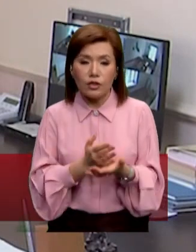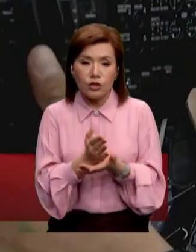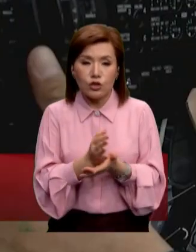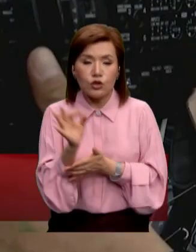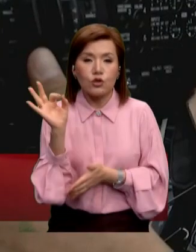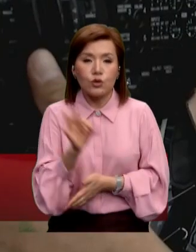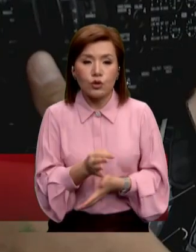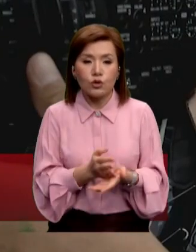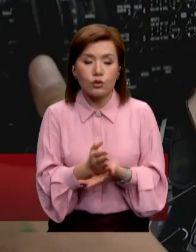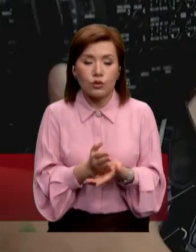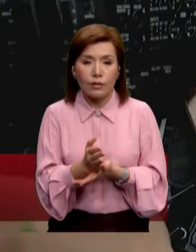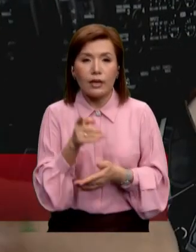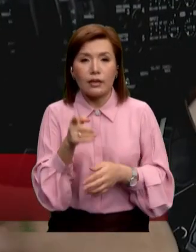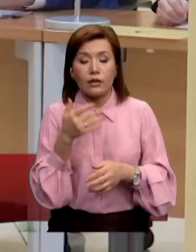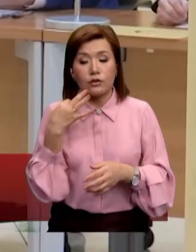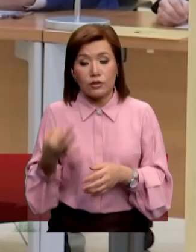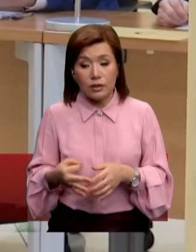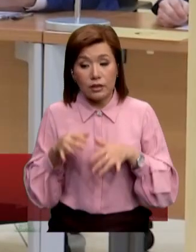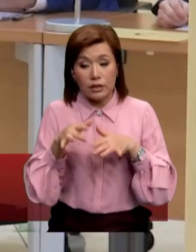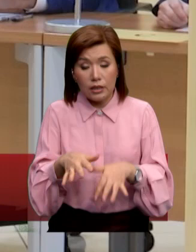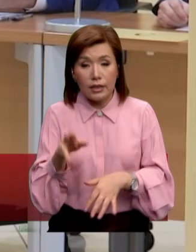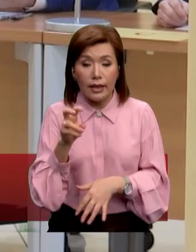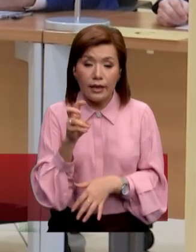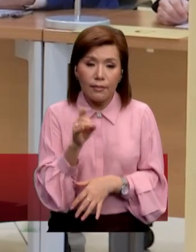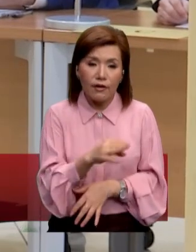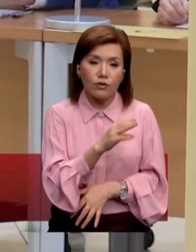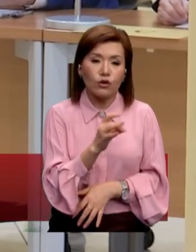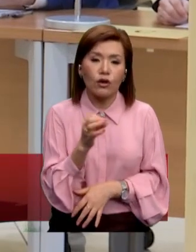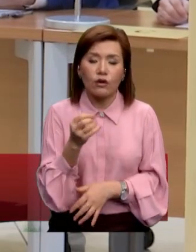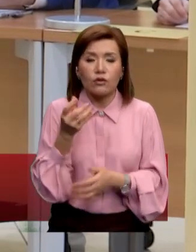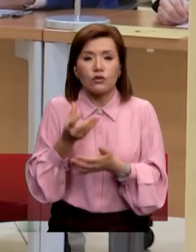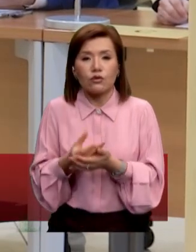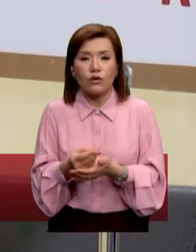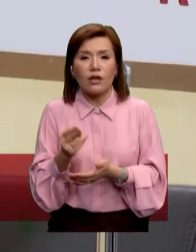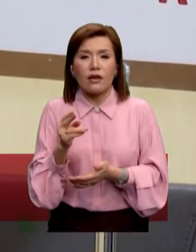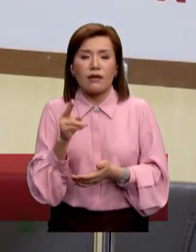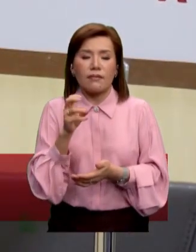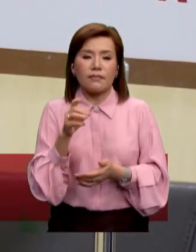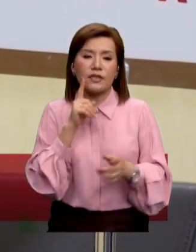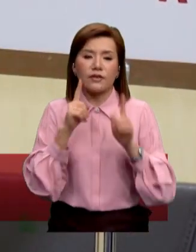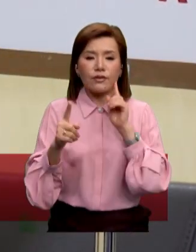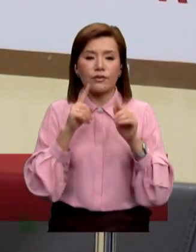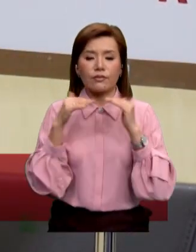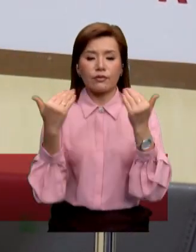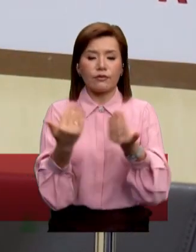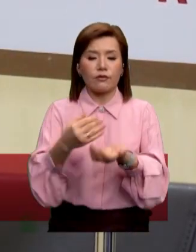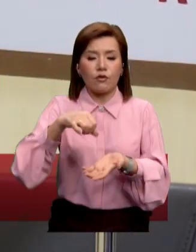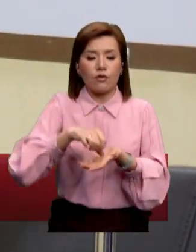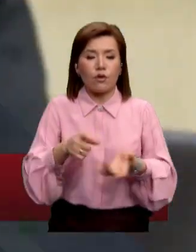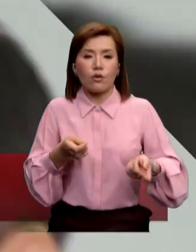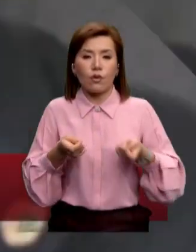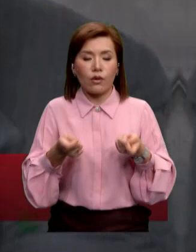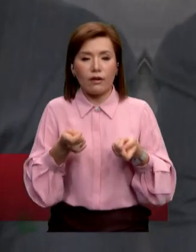срочной службы несмотря на поступки своих сыновей ни дэйрабаев ни турлыханов от своих депутатских мандатов отказываться похоже не собираются